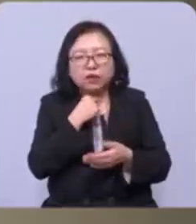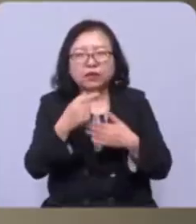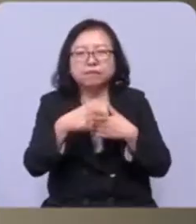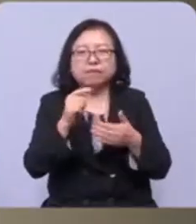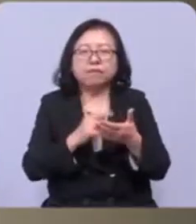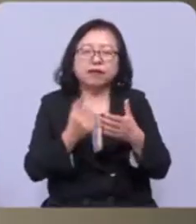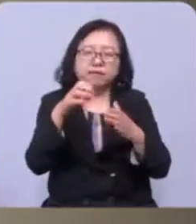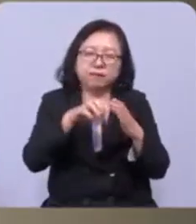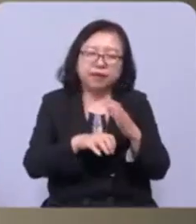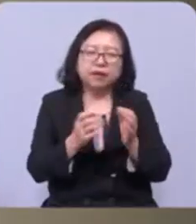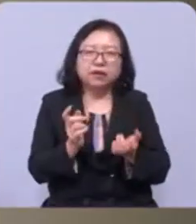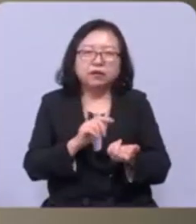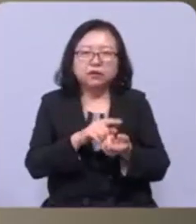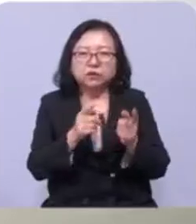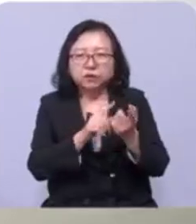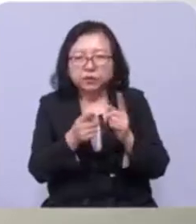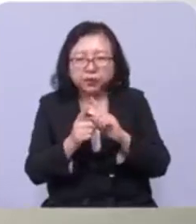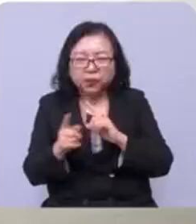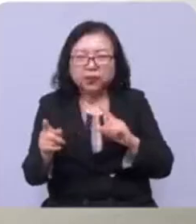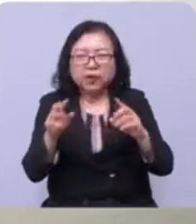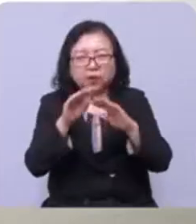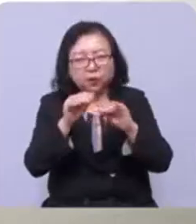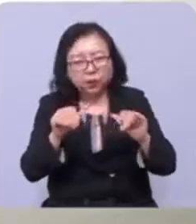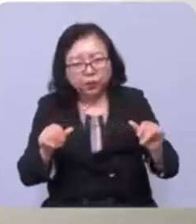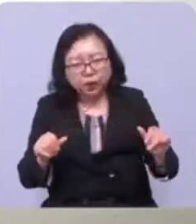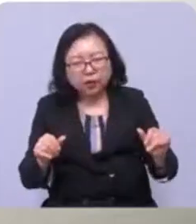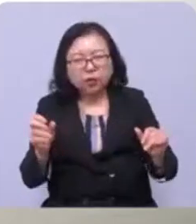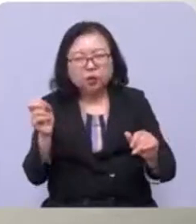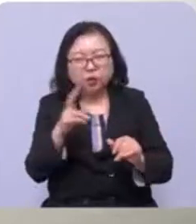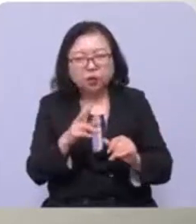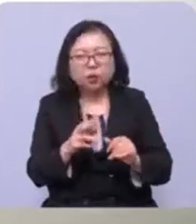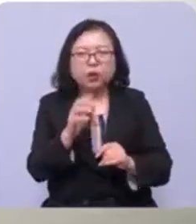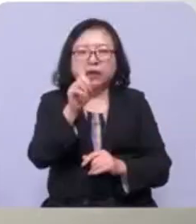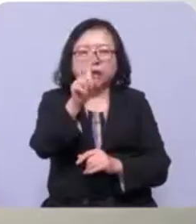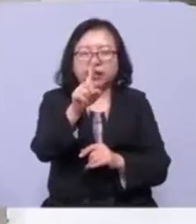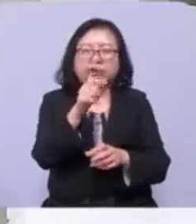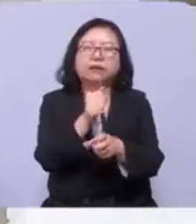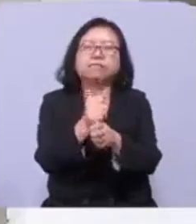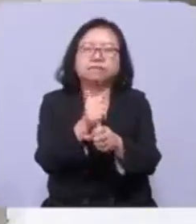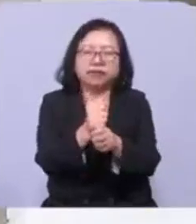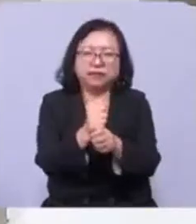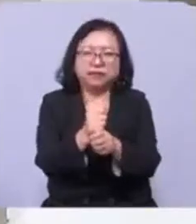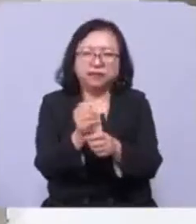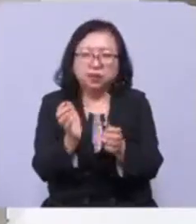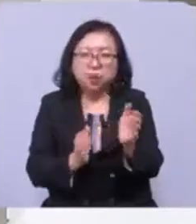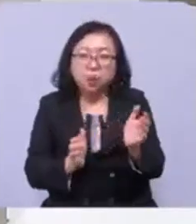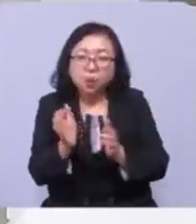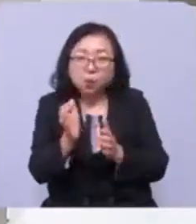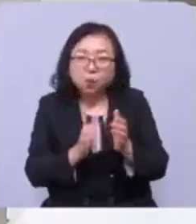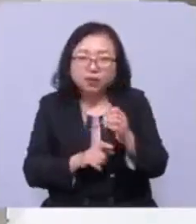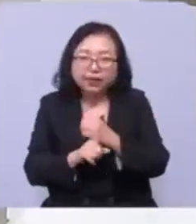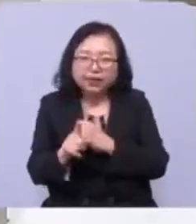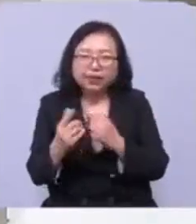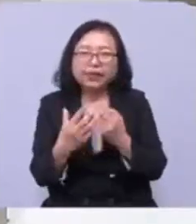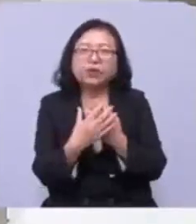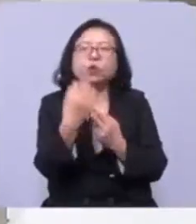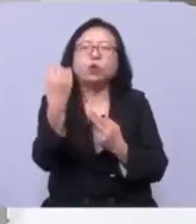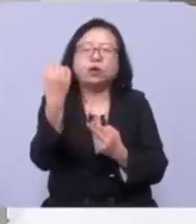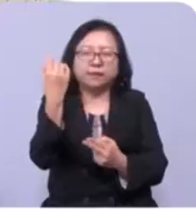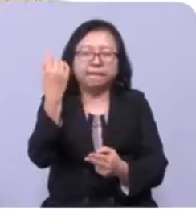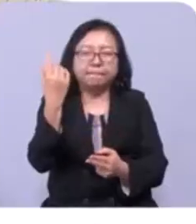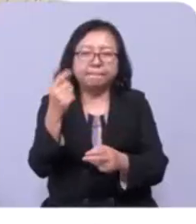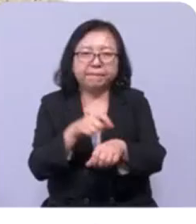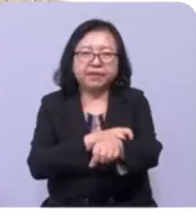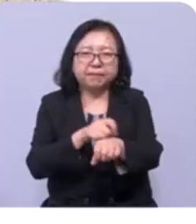서로를 녹여 융합하고 이어 하나가 된다는 금속 성유공예를 빗대 통합의 의미를 담아낸 특별